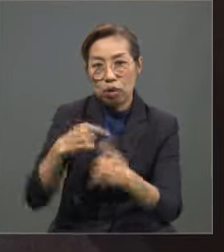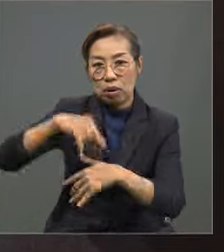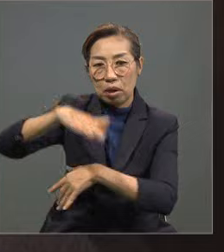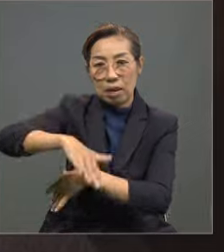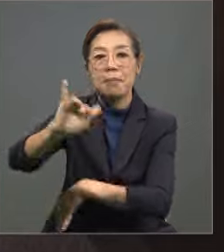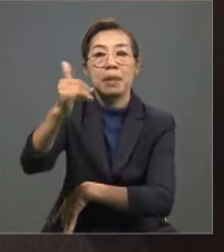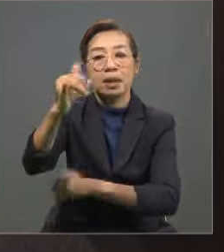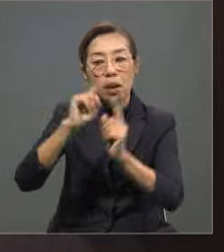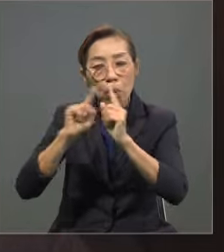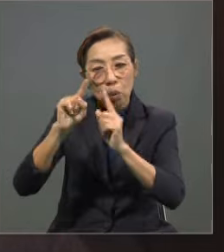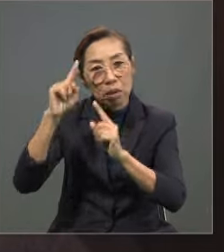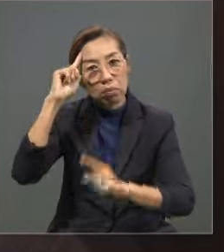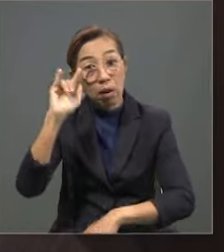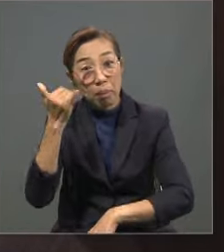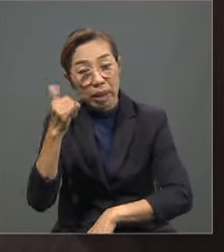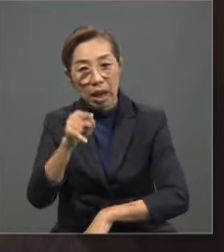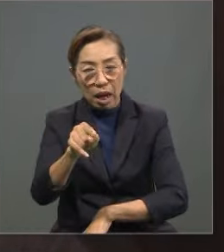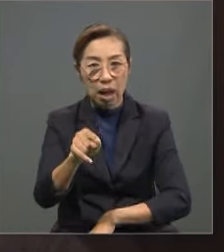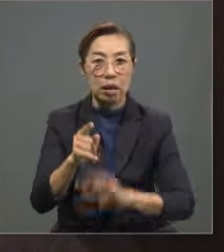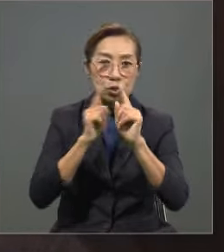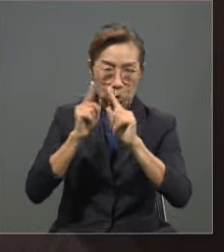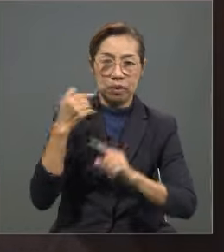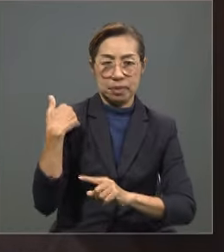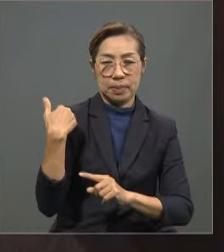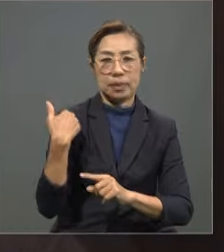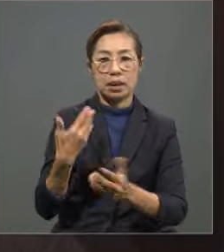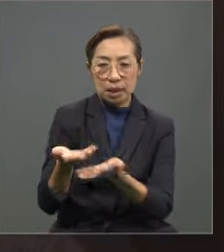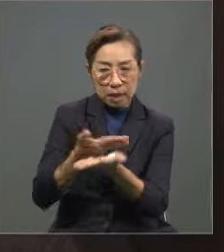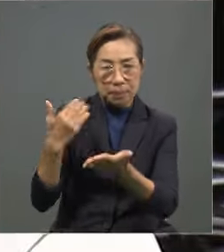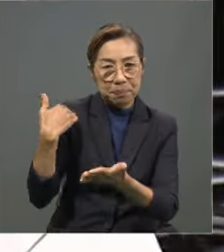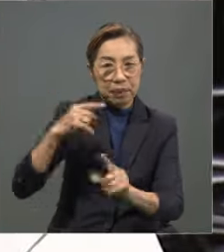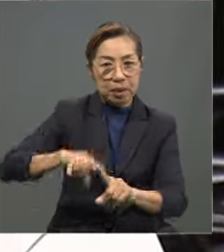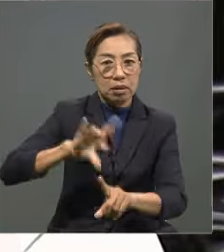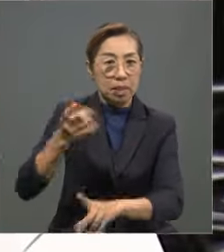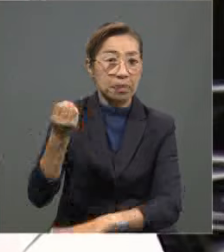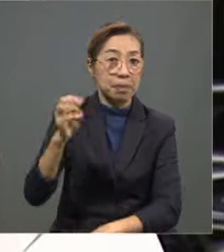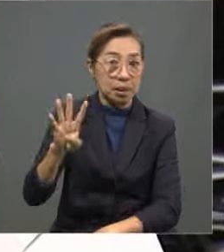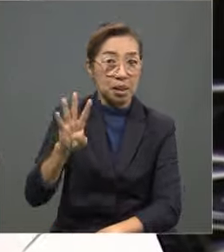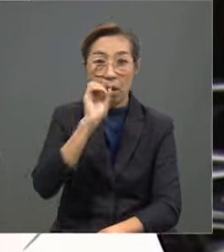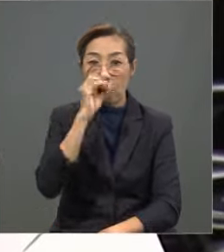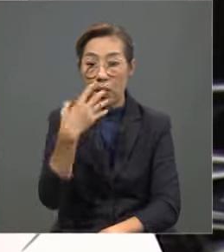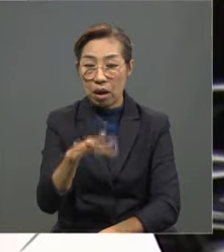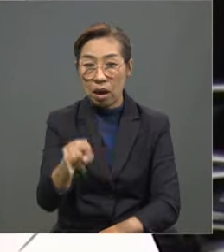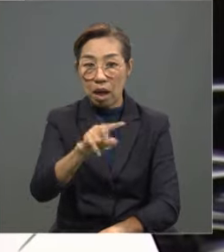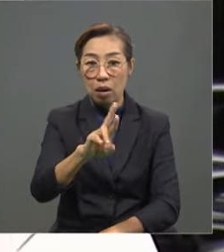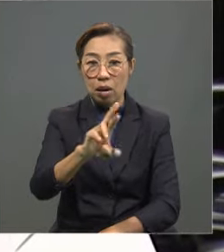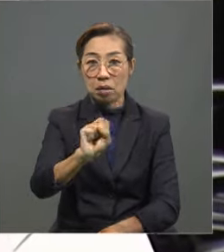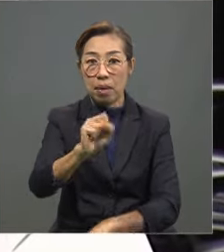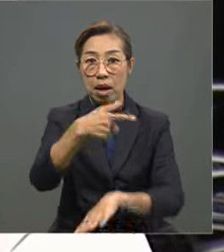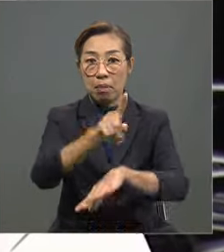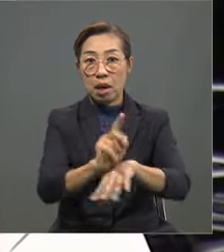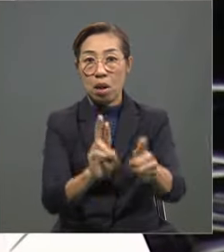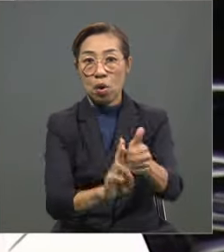นี้มันก็อาจจะเป็นไปได้ทั้งนั้นว่าจะมีการเย็บยกขึ้นมาหารือกันแล้วก็วันที่ 14สิงหาคมที่บอกกันว่าจะมีการเลือกรองประธานสภาคนที่